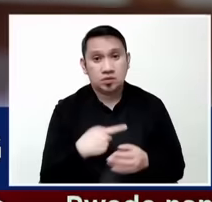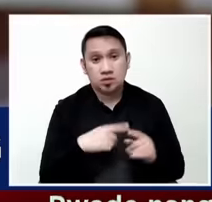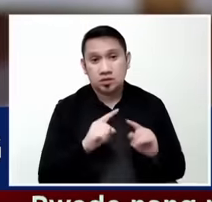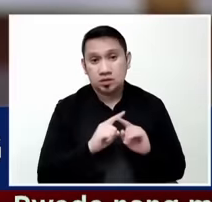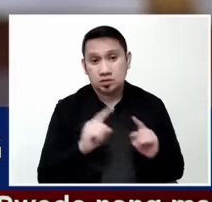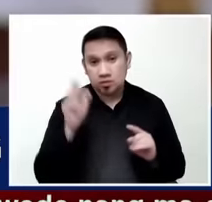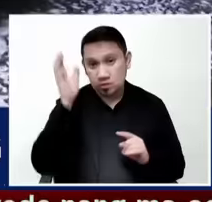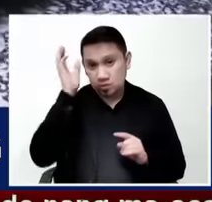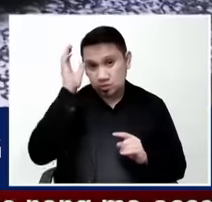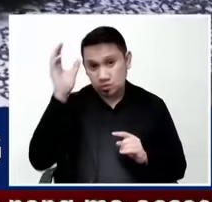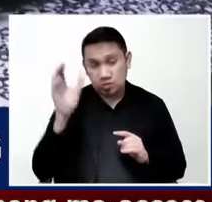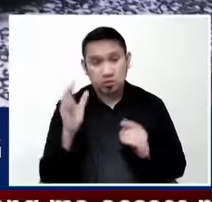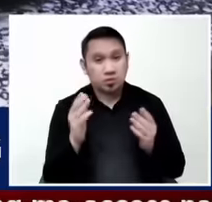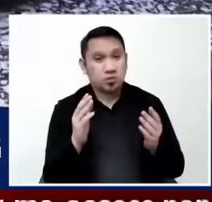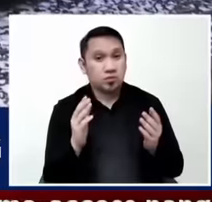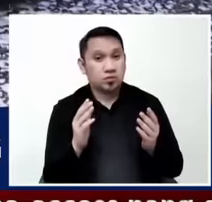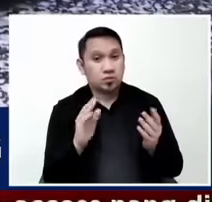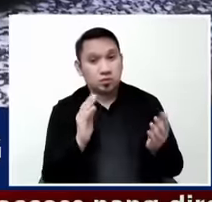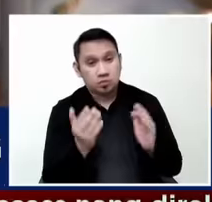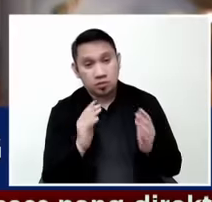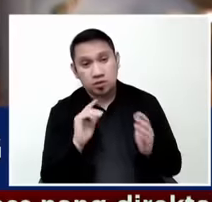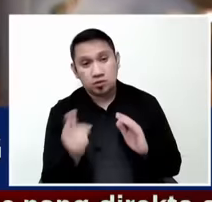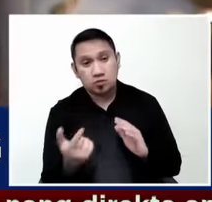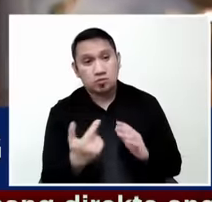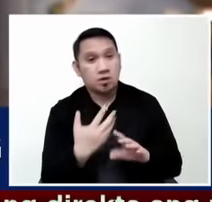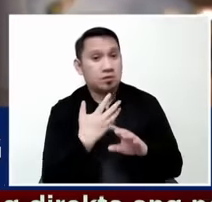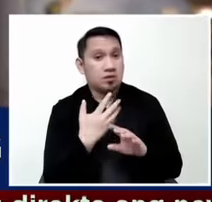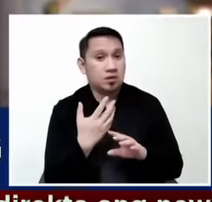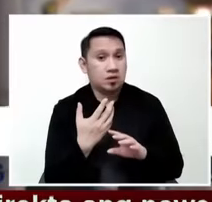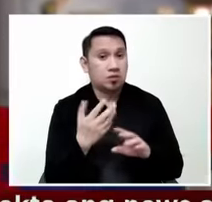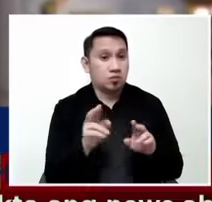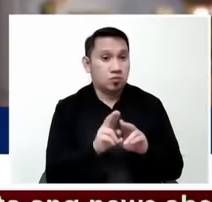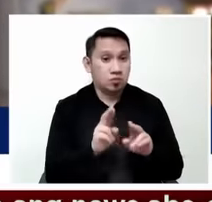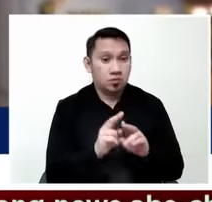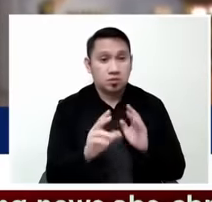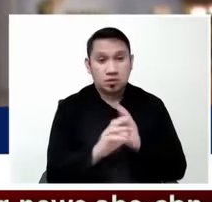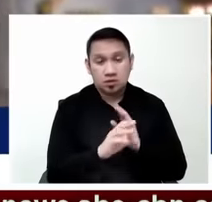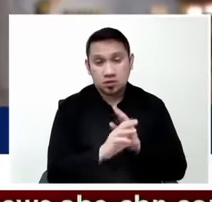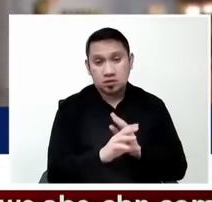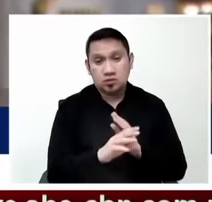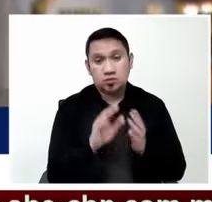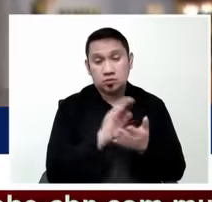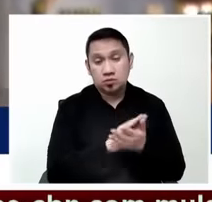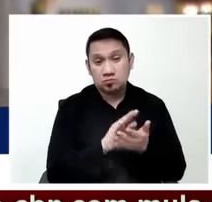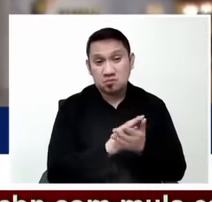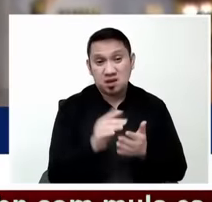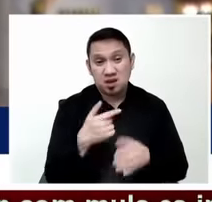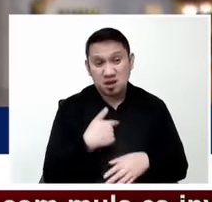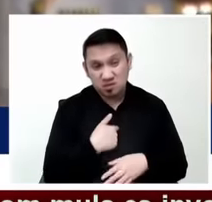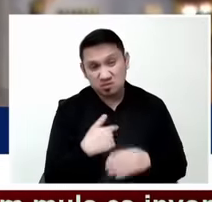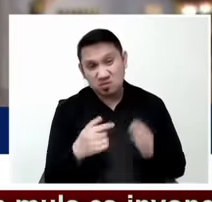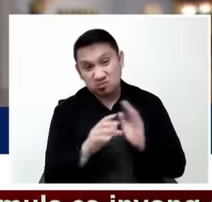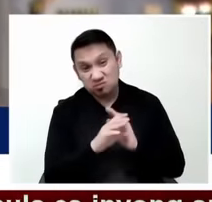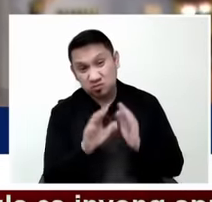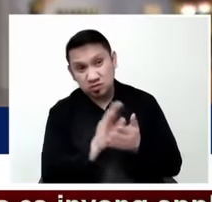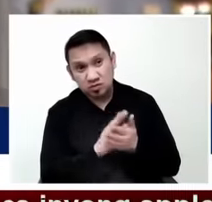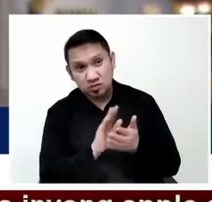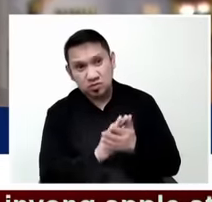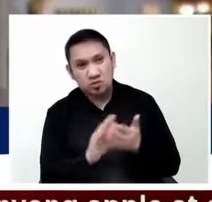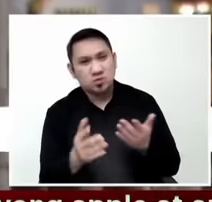ito kumpara sa nakasanayang car wash. Ako bilang customer ng car wash, ang nakikita ko tuwing magpapa-car wash yung